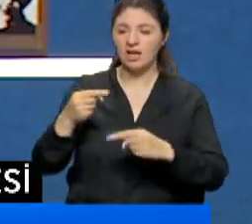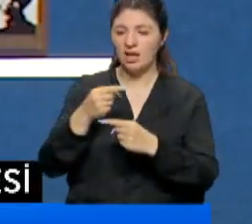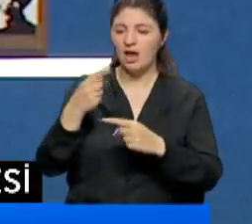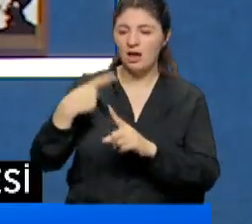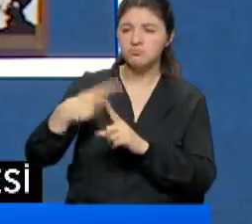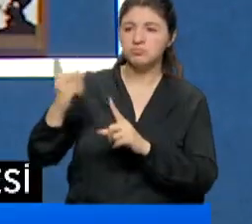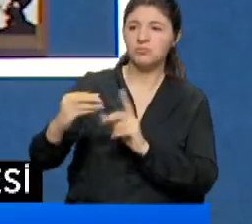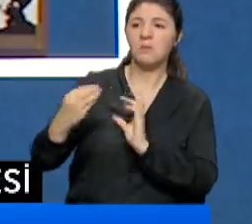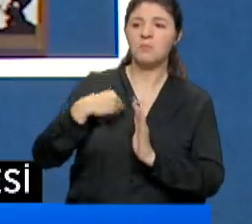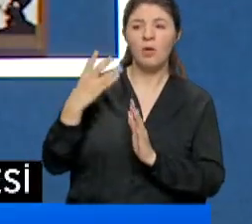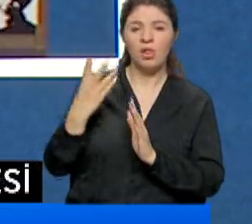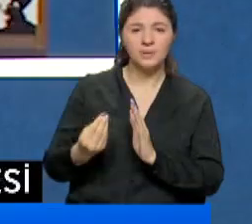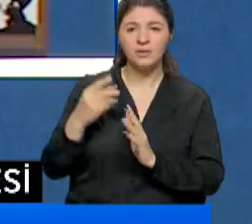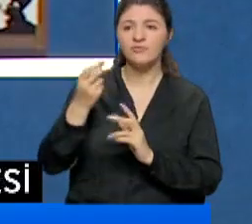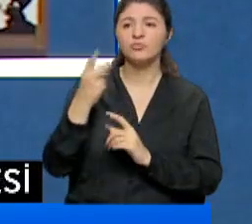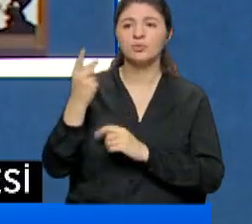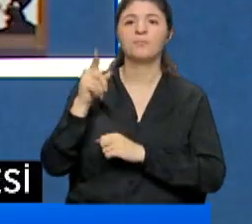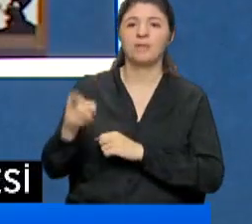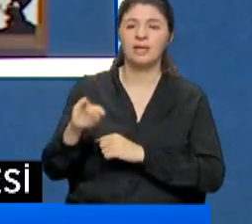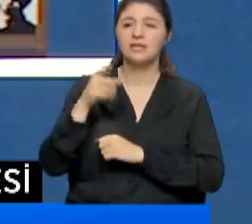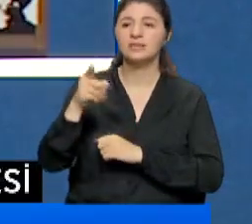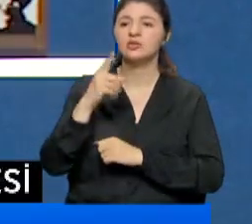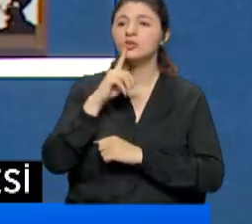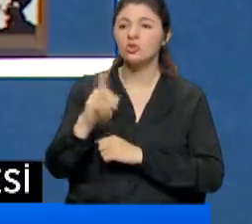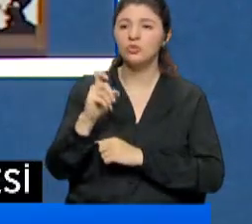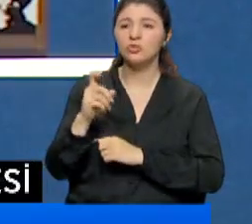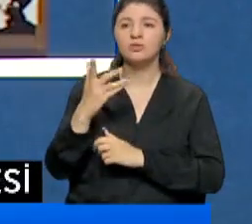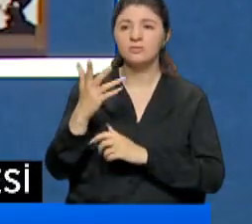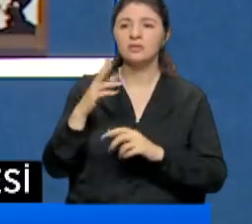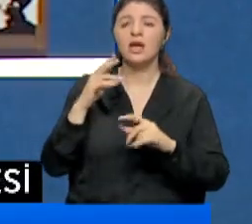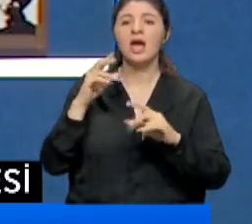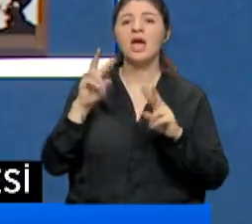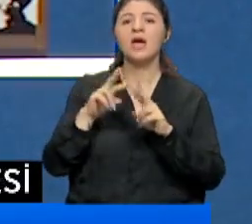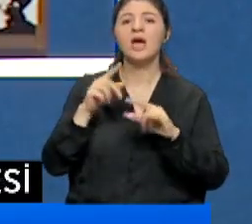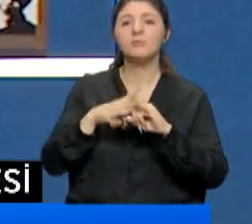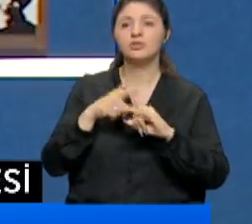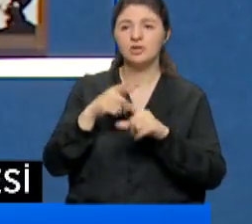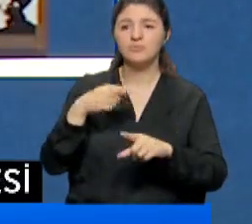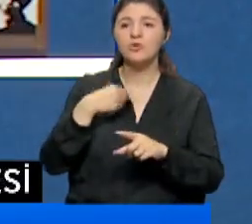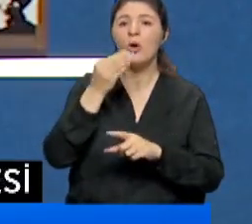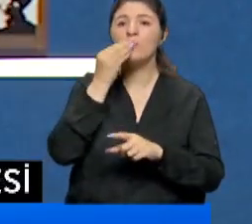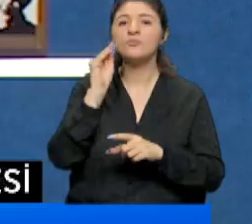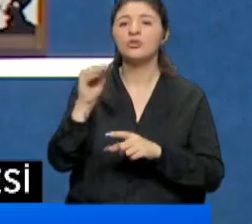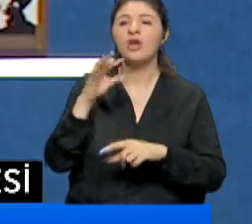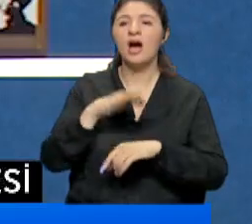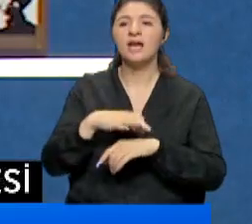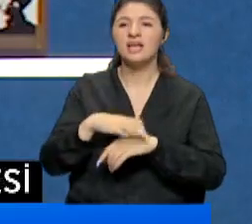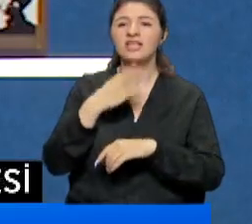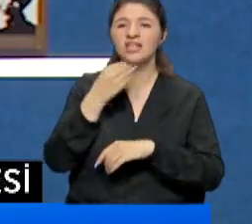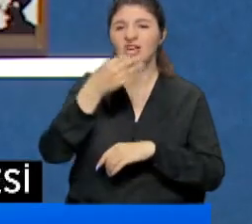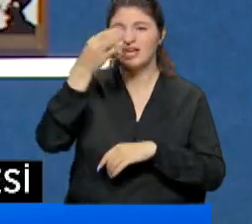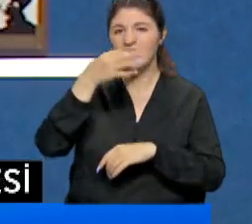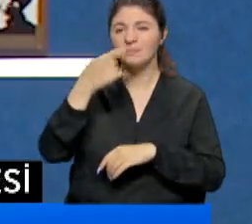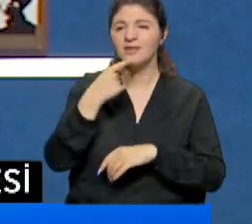etkileyebiliriz mavi bir üstler Bunlardan biri sizin sorduğunuz eppstein Barbaros uydu bizim halk arasında öpücük hastalığı gençlik